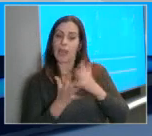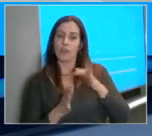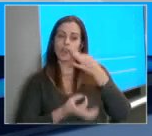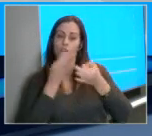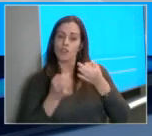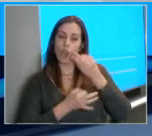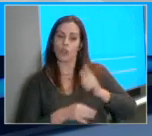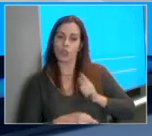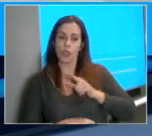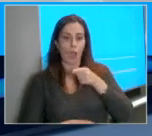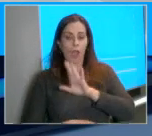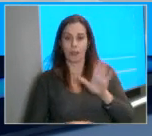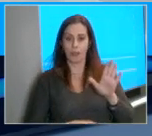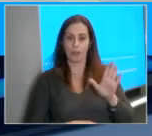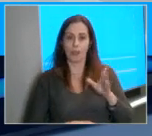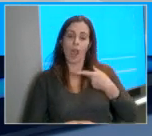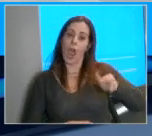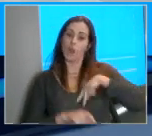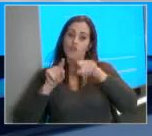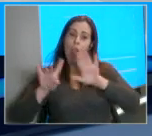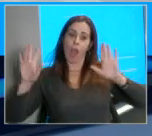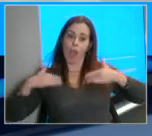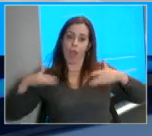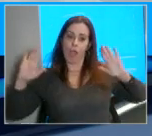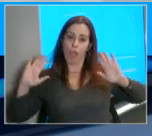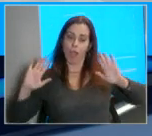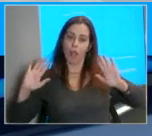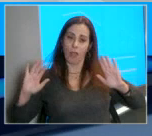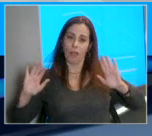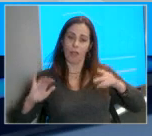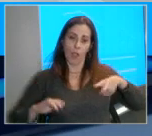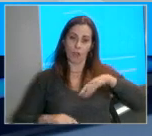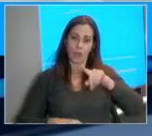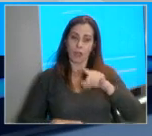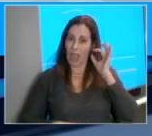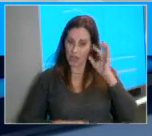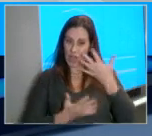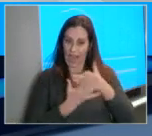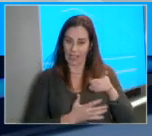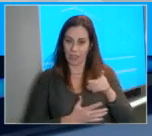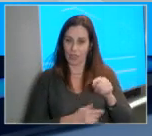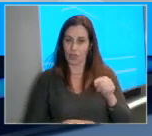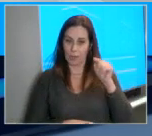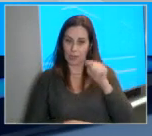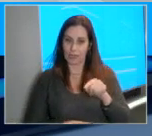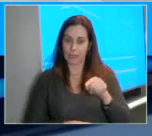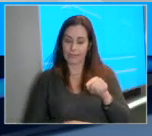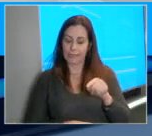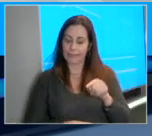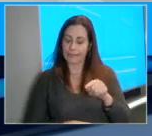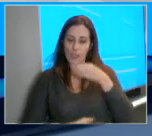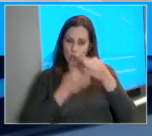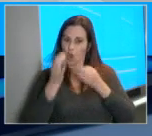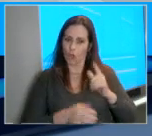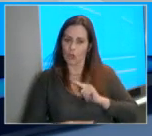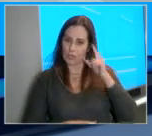של חודרניות. עדה שנשאלה... האחריות עליך, אני אעשה לך את האחריות. האחריות עליי, אותה עדה שמגיעה של שאלות חודרניות,